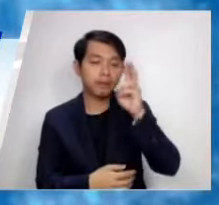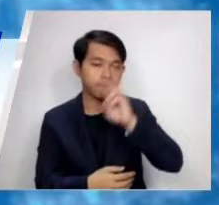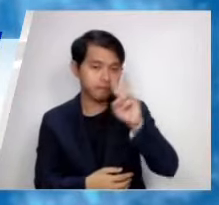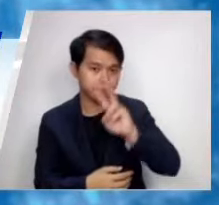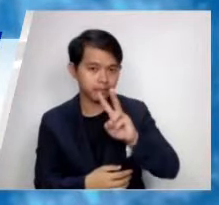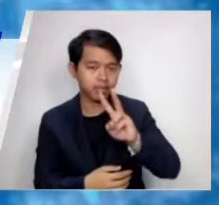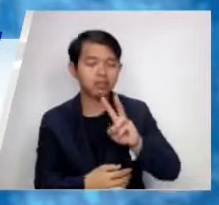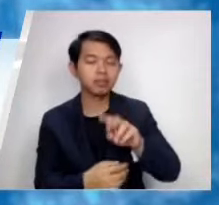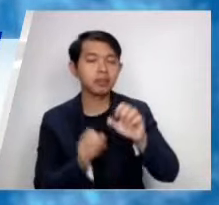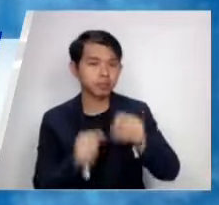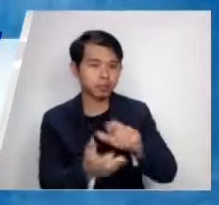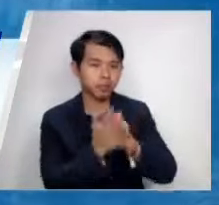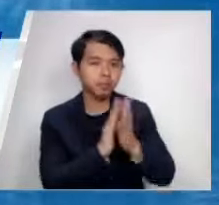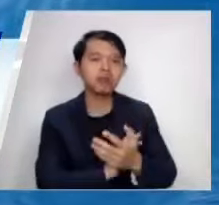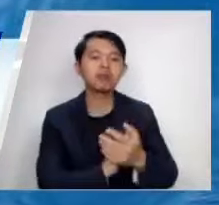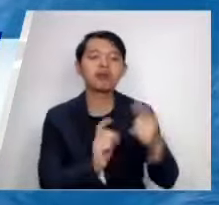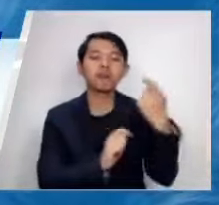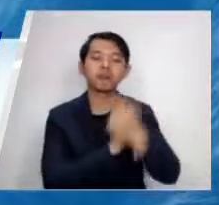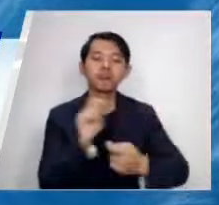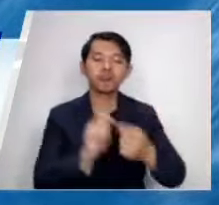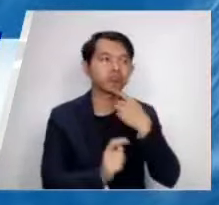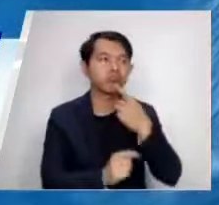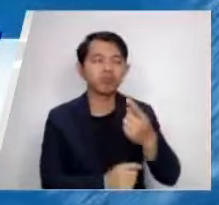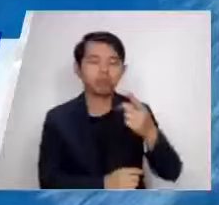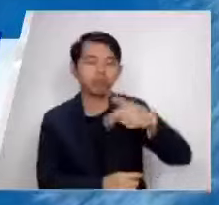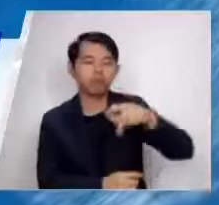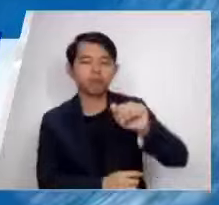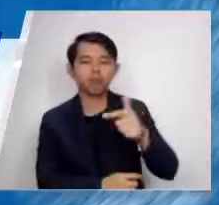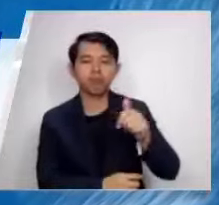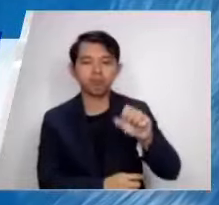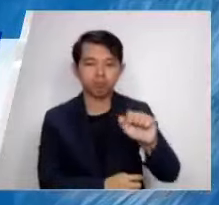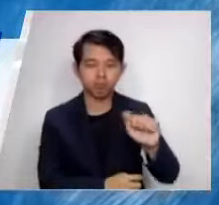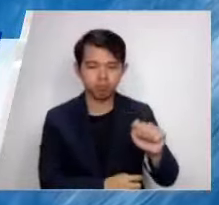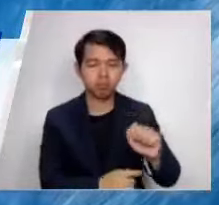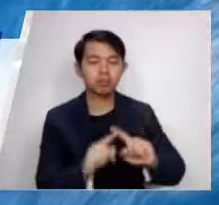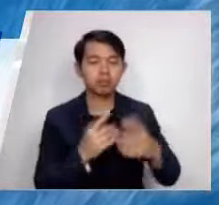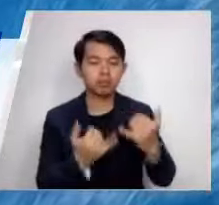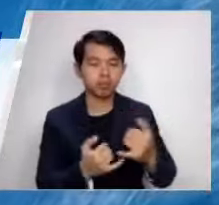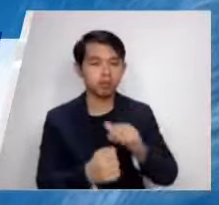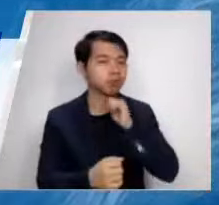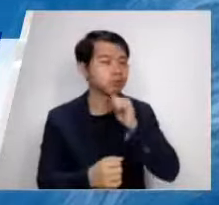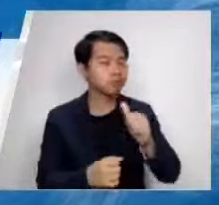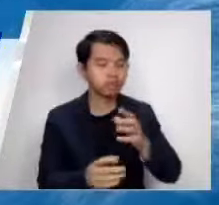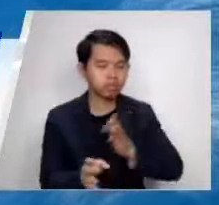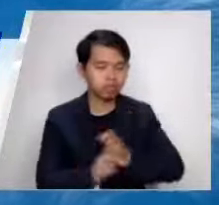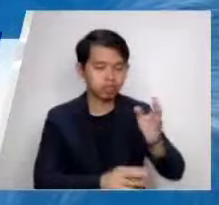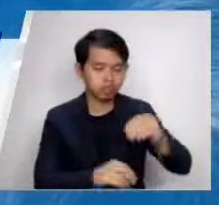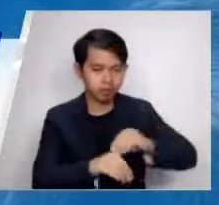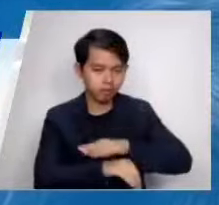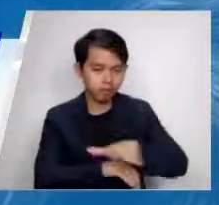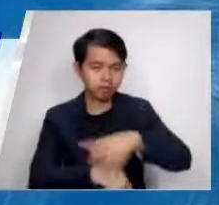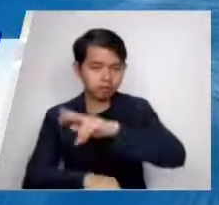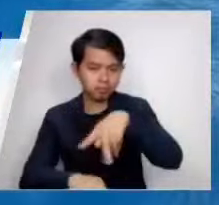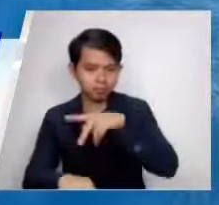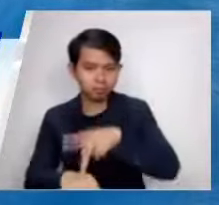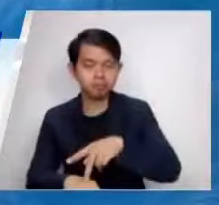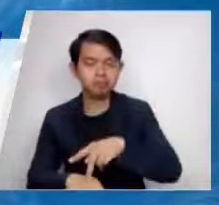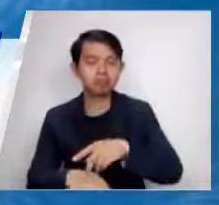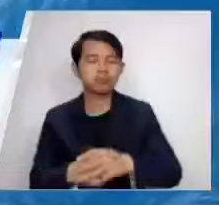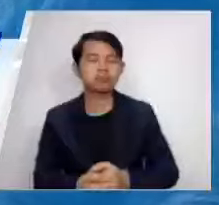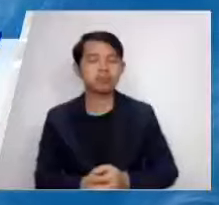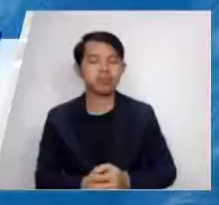bagyo ayon sa PAGASA. Sa ngayon, walang direktang epekto ang dalawang LPA sa sama ng panahong naranasan sa bansa. Habagat